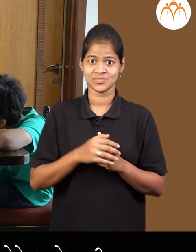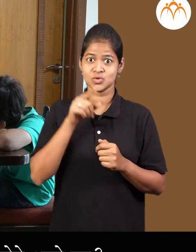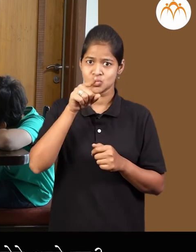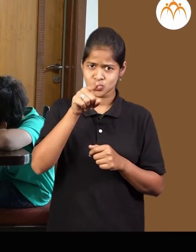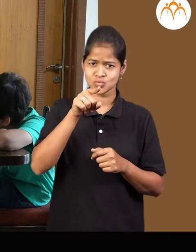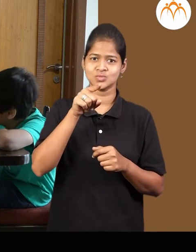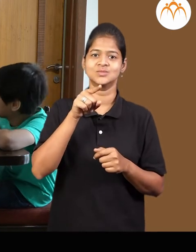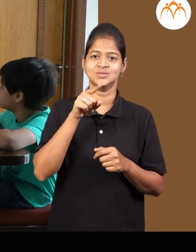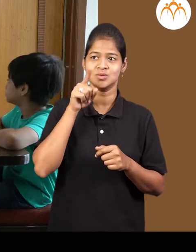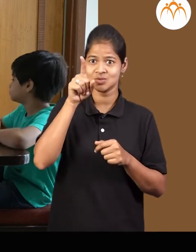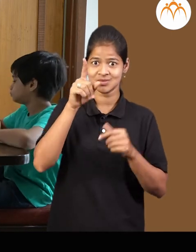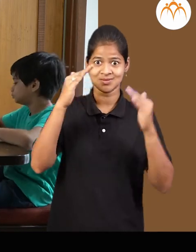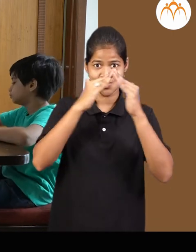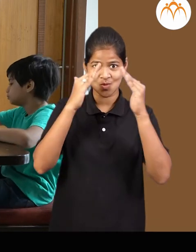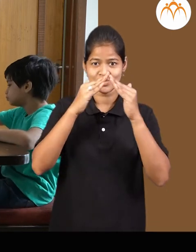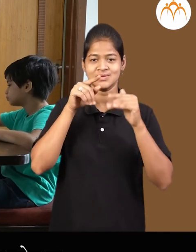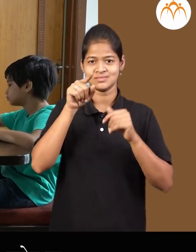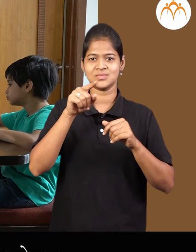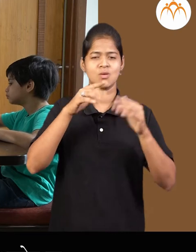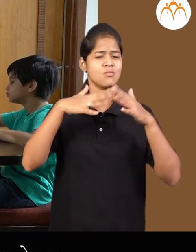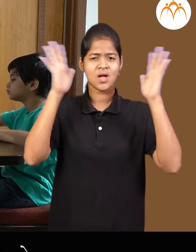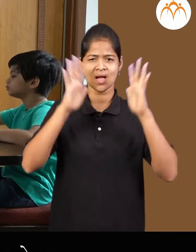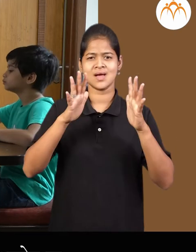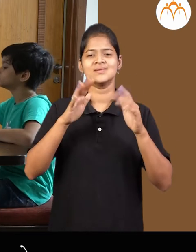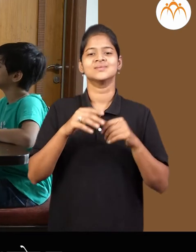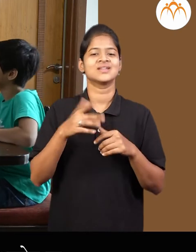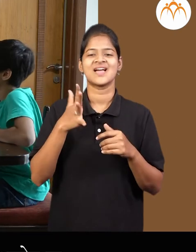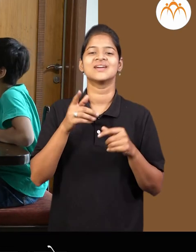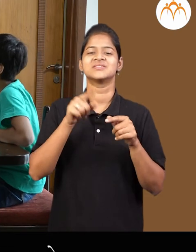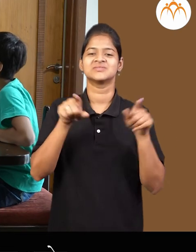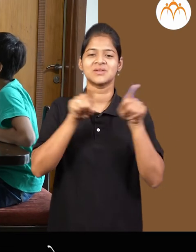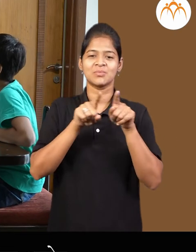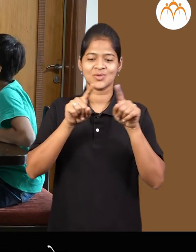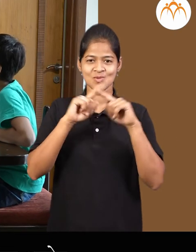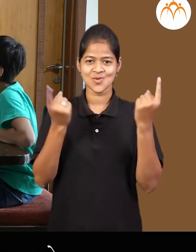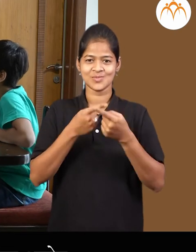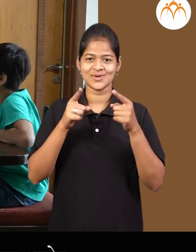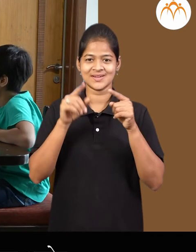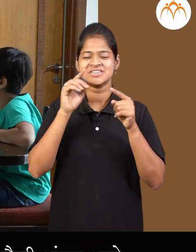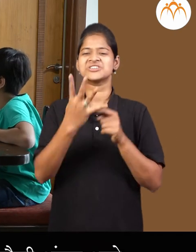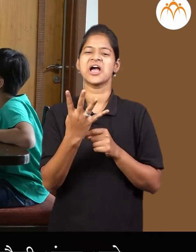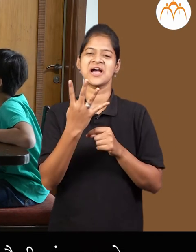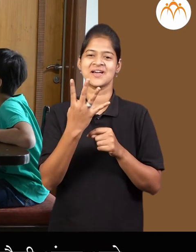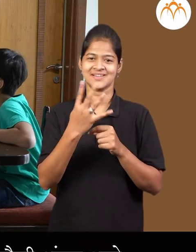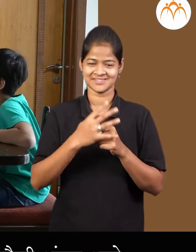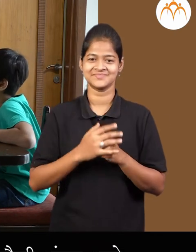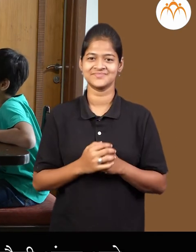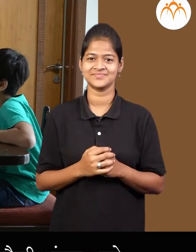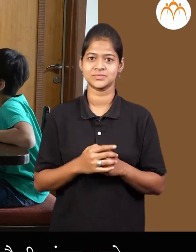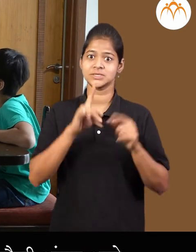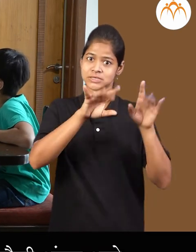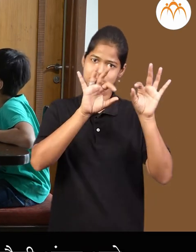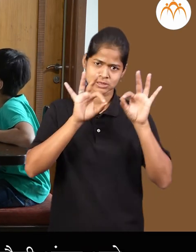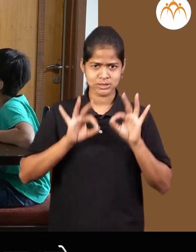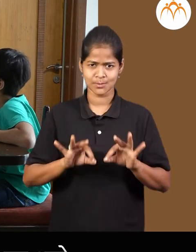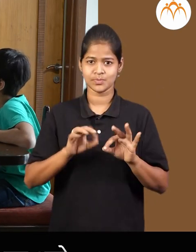का? मोठं असं नाही, म्हणजे बघ ह्या चार खोल्या आहेत ना त्या साधारण आपल्या एवढ्याच आहेत. पण त्यांच्या घरा पुढे आणि